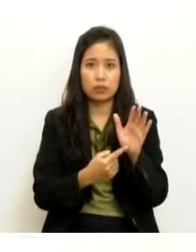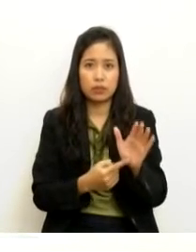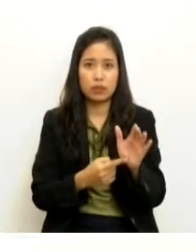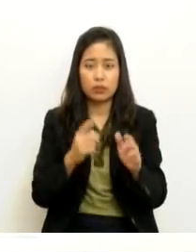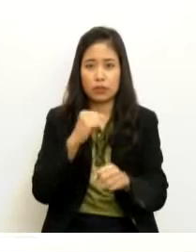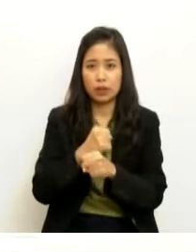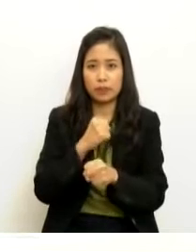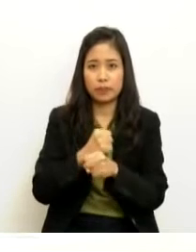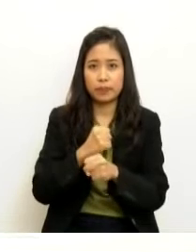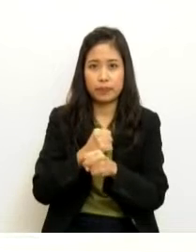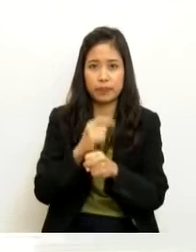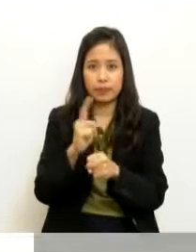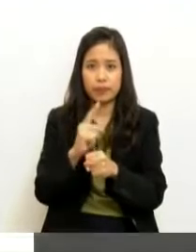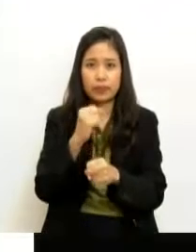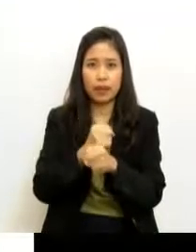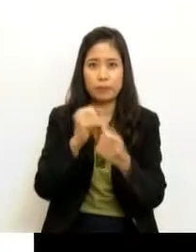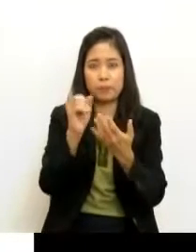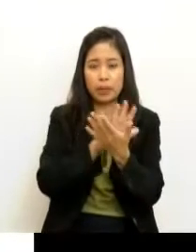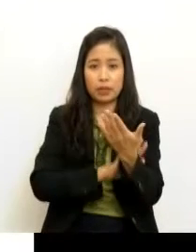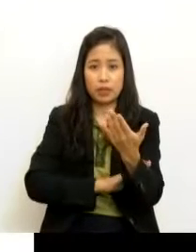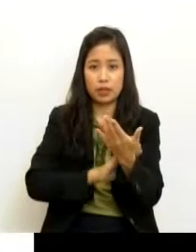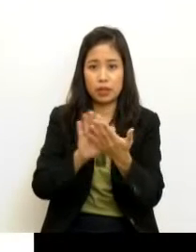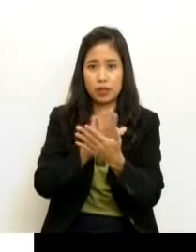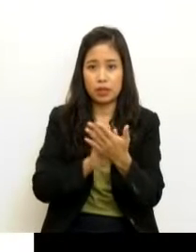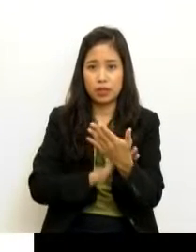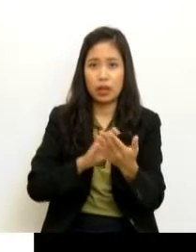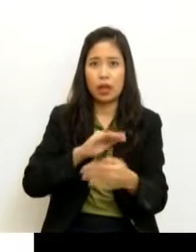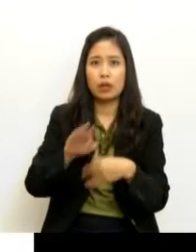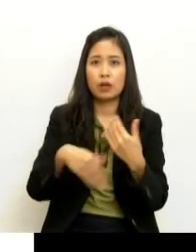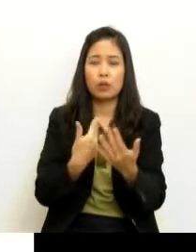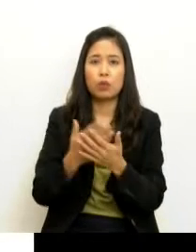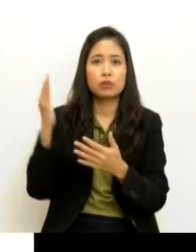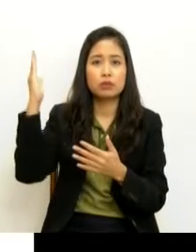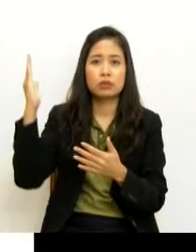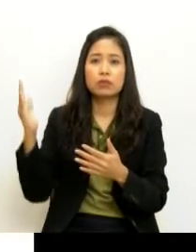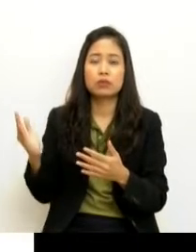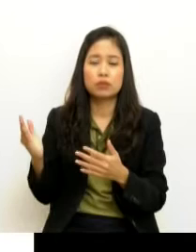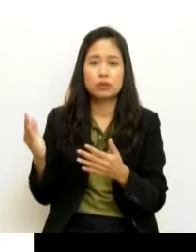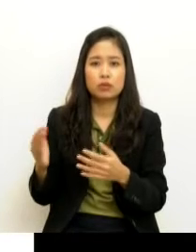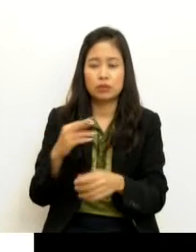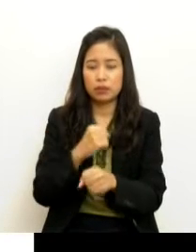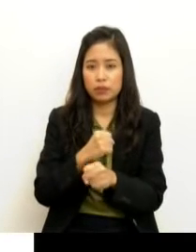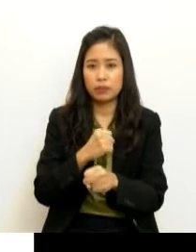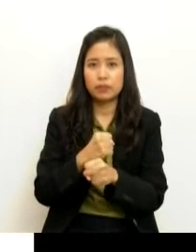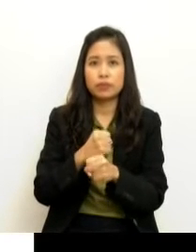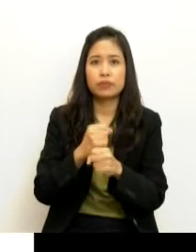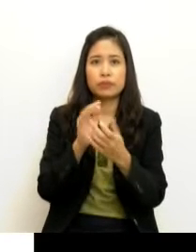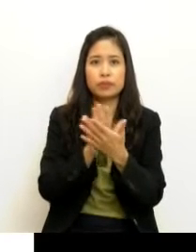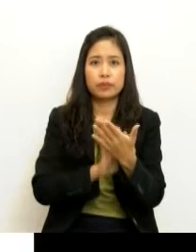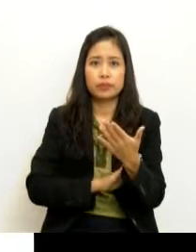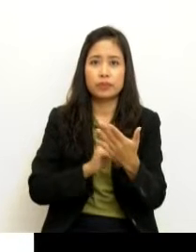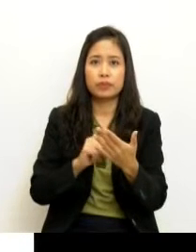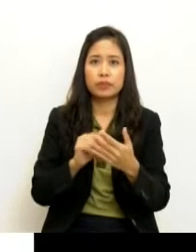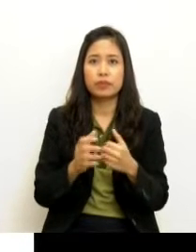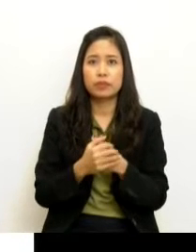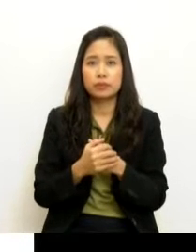ำเนี่ยเราจะทำแผนที่ในกลุ่มตำบลป่าคอกเนี่ยเราจะไปพัฒนาโรงเรียนที่ป่าคอกให้เป็นโรงเรียน